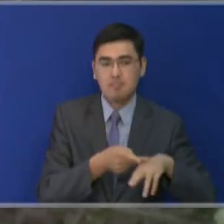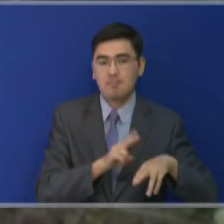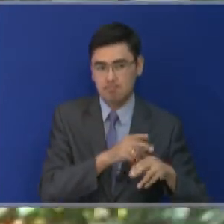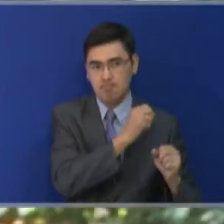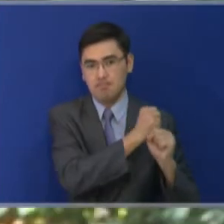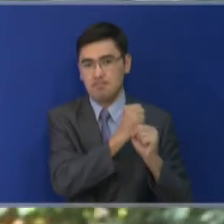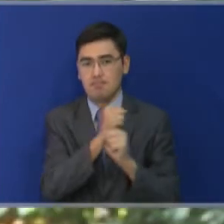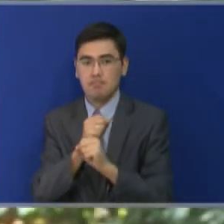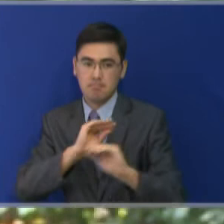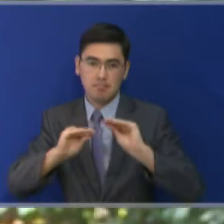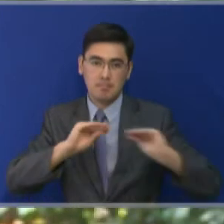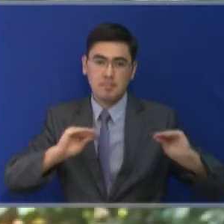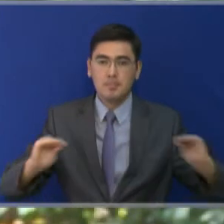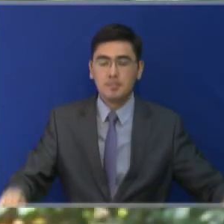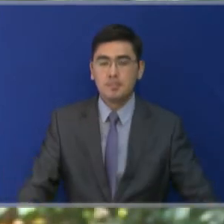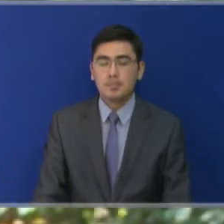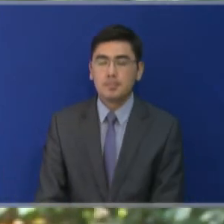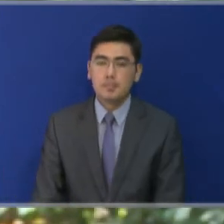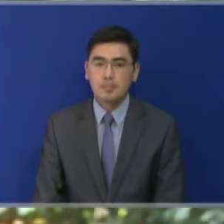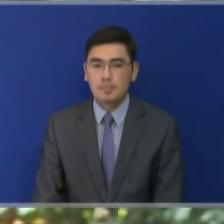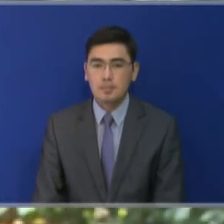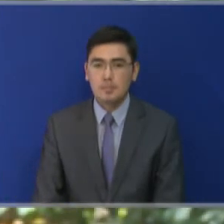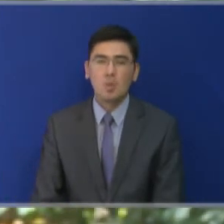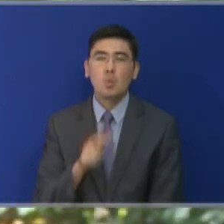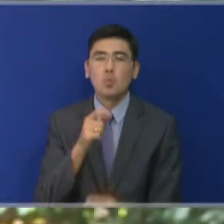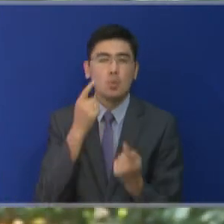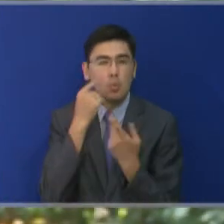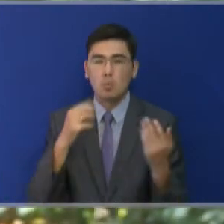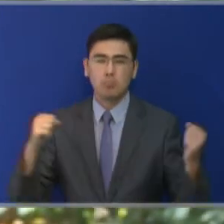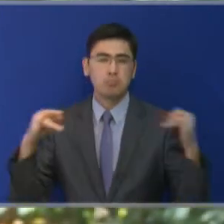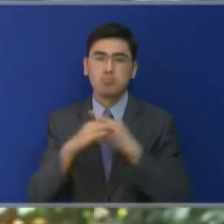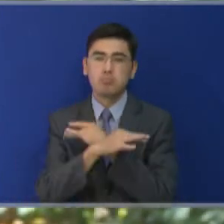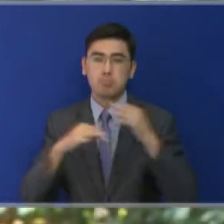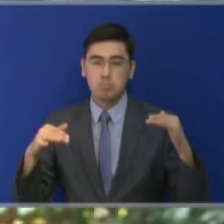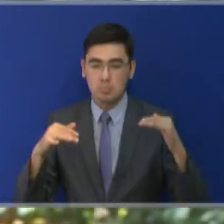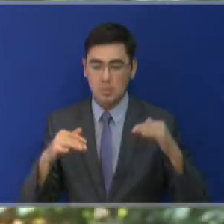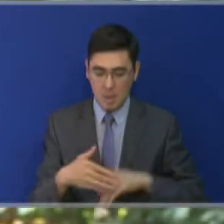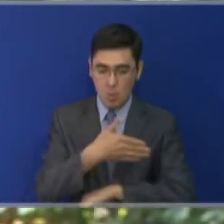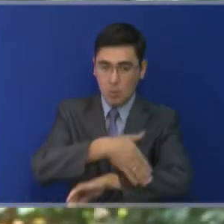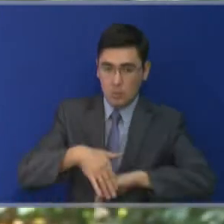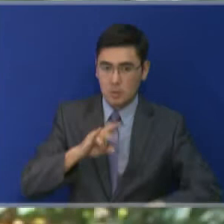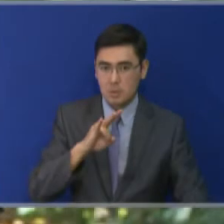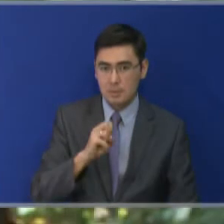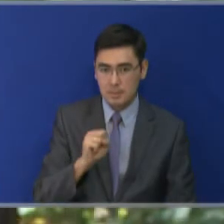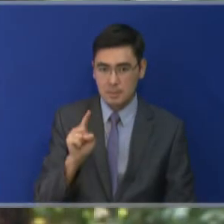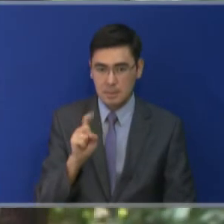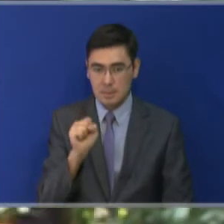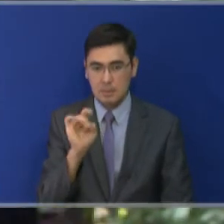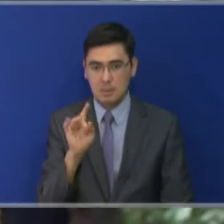қолға алынған. Бүгінгі таңда қаланың көп шоғырланатын орындарында, Назарбаев даңғылы бойында